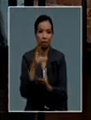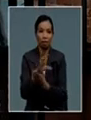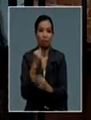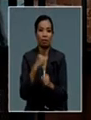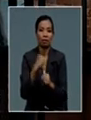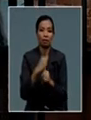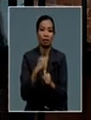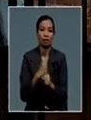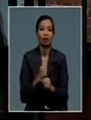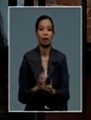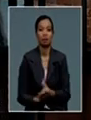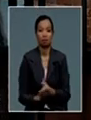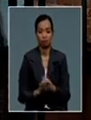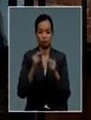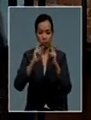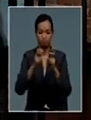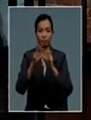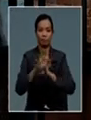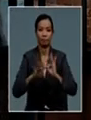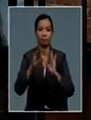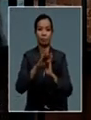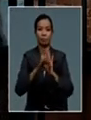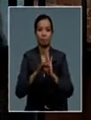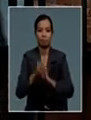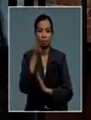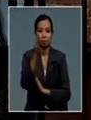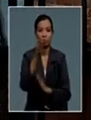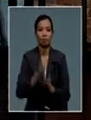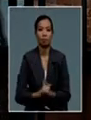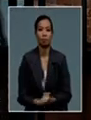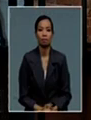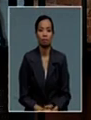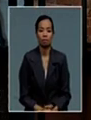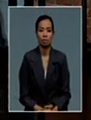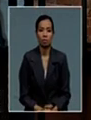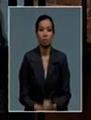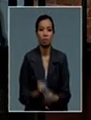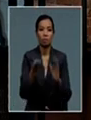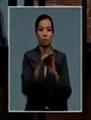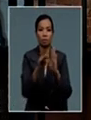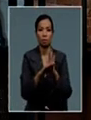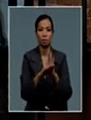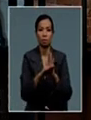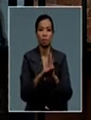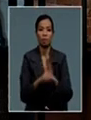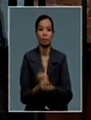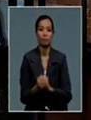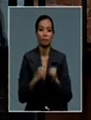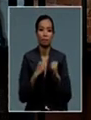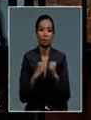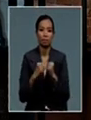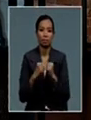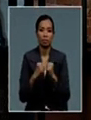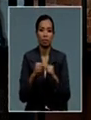หลังเป็นเรื่องราวที่ยังต้องค้นหากันต่อไปค่ะ ค่ะคุณผู้ชมคะส่วนความคืบหน้าเรื่องของความพยายามที่จ